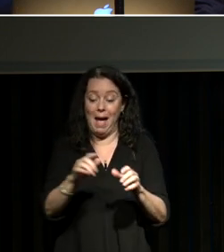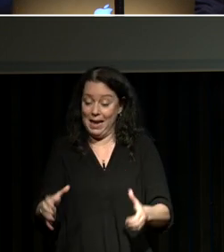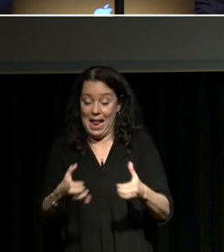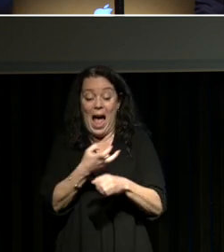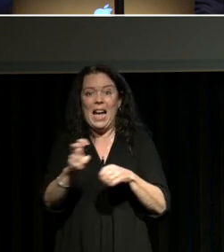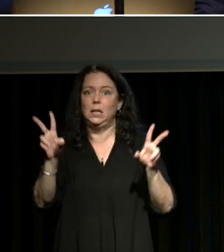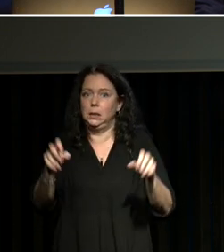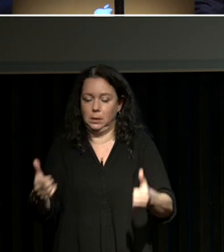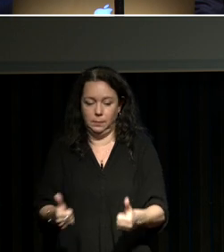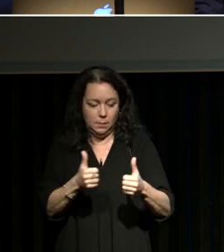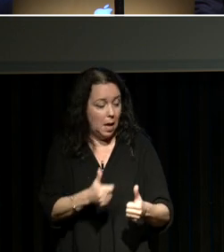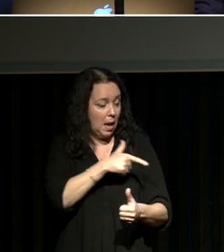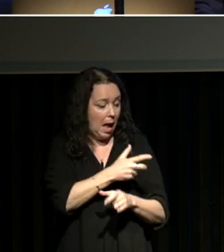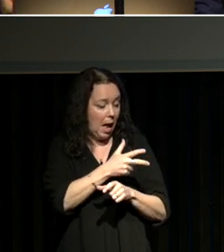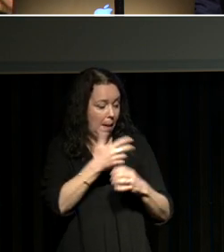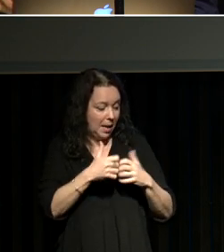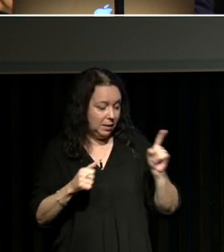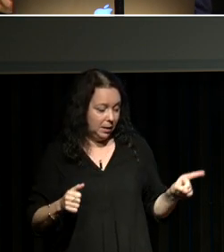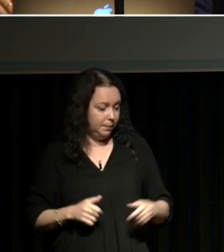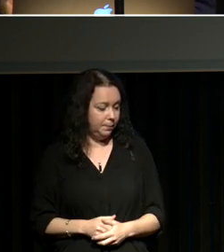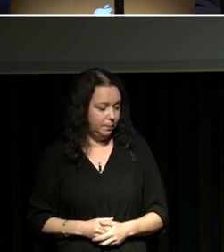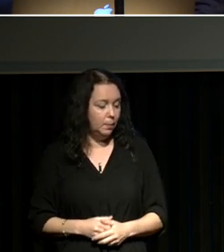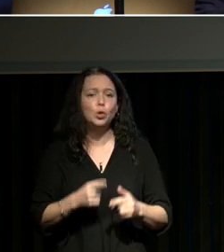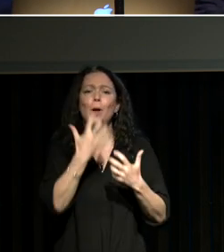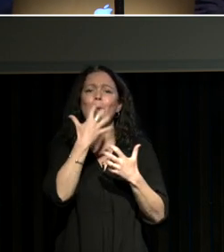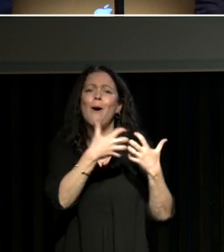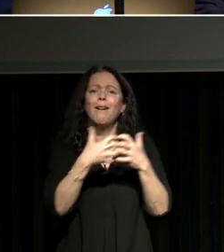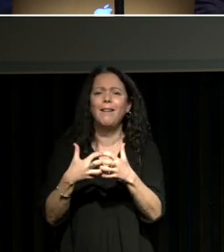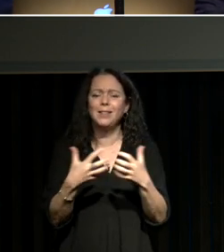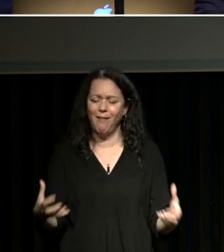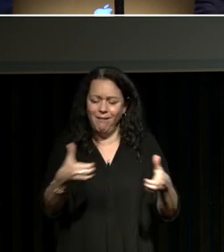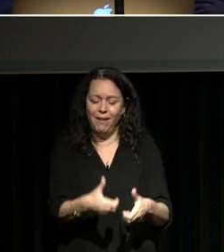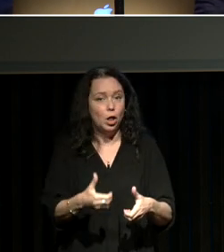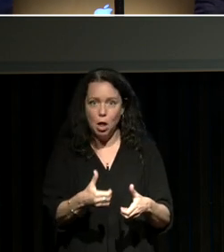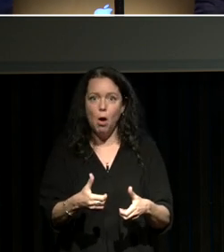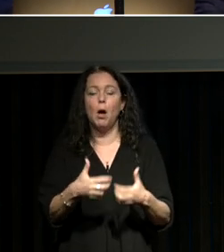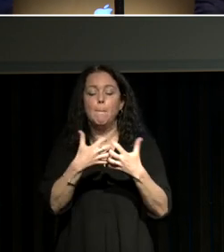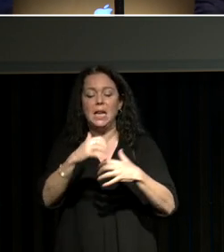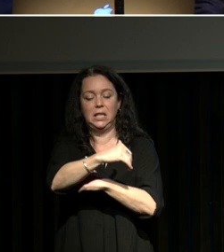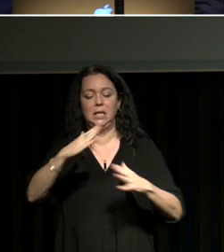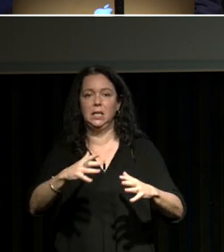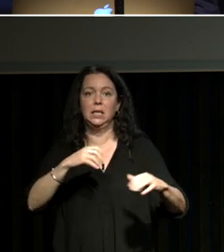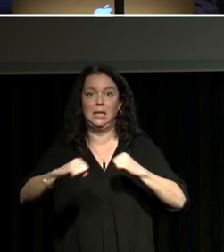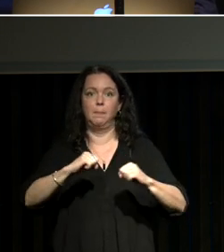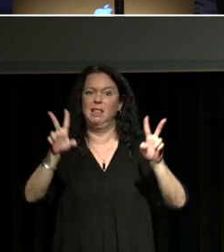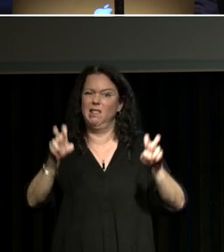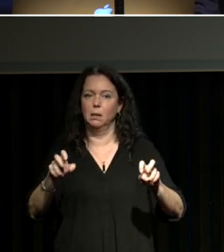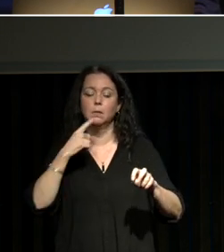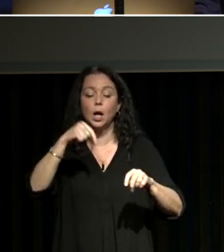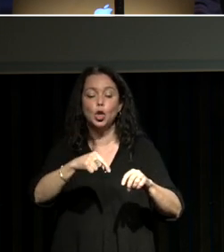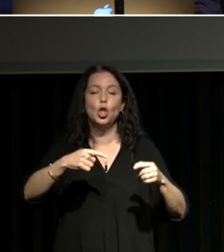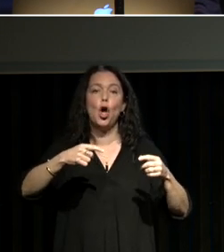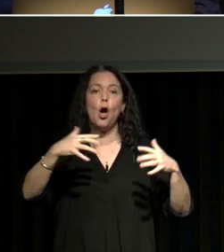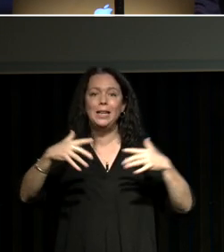on utilise ce type de machine. On ne les met pas que dans des glacières, on les met dans des machines dynamiques. On fait circuler du liquide